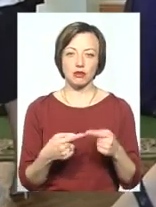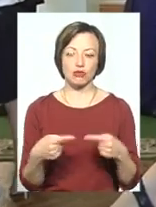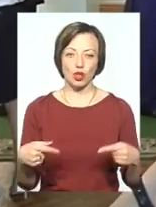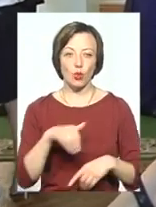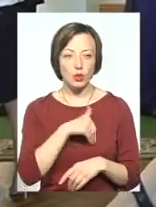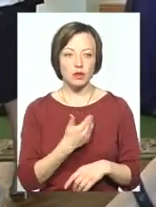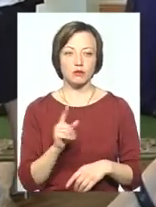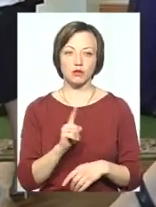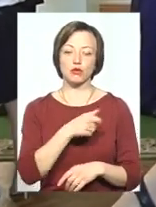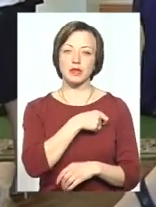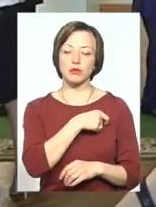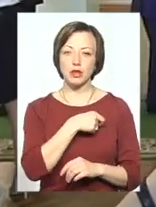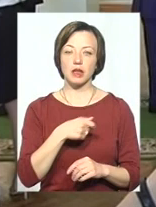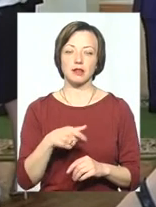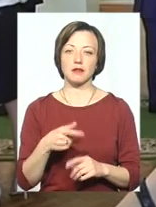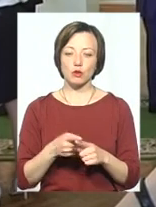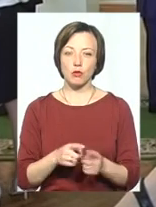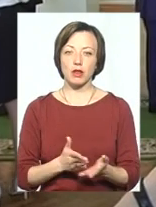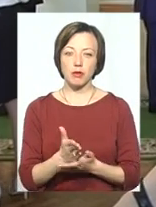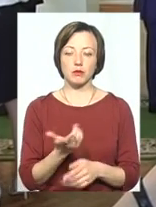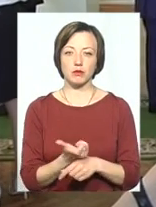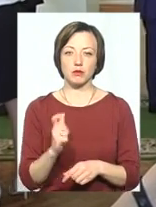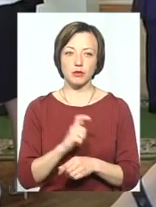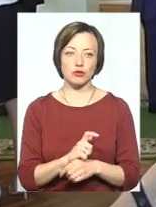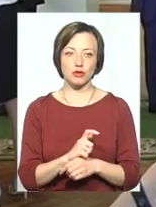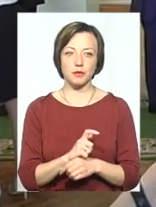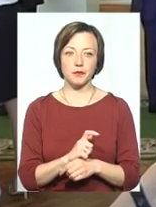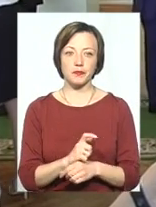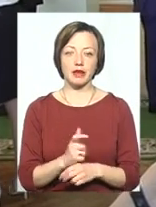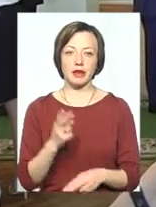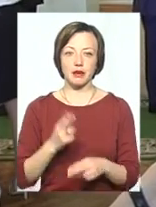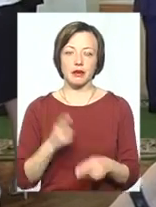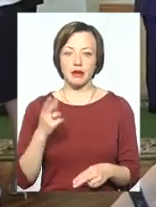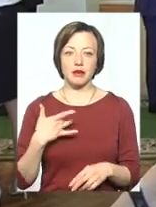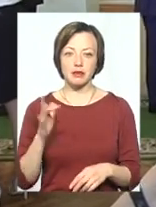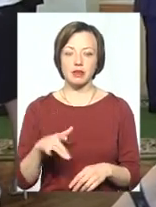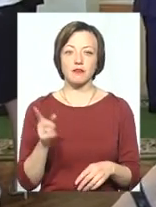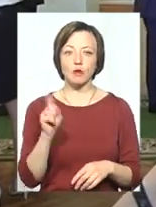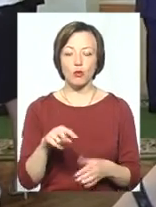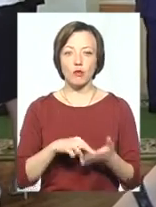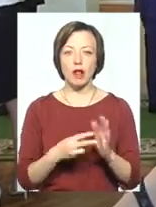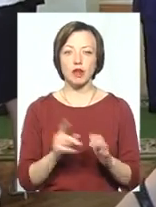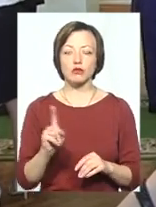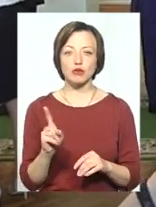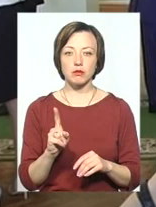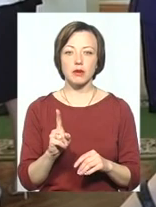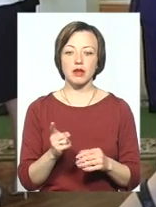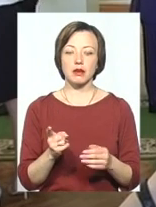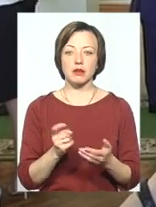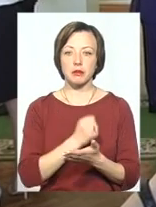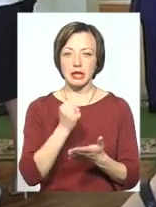б хотілося, щоб депутати в цьому напрямку були більш різкі в тому плані, щоб прийняти